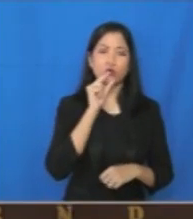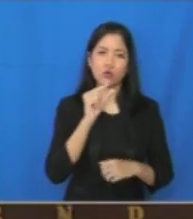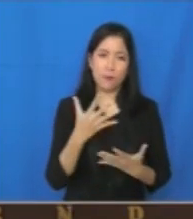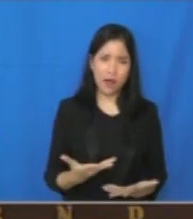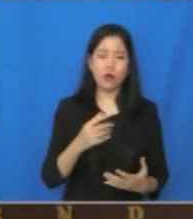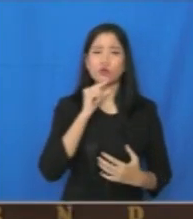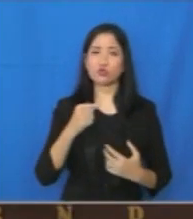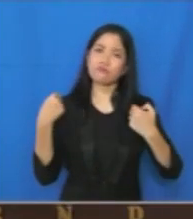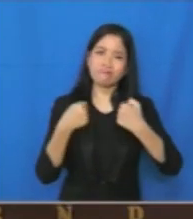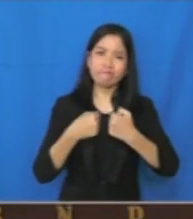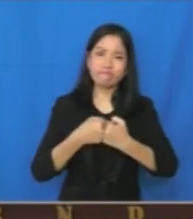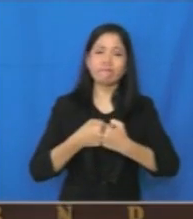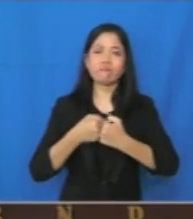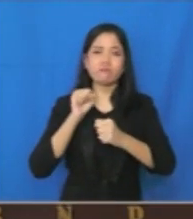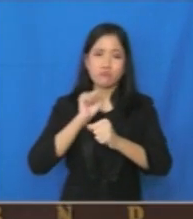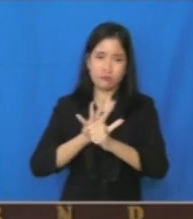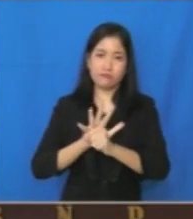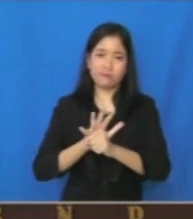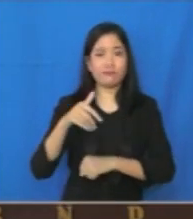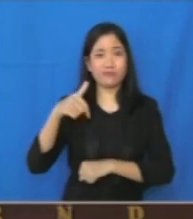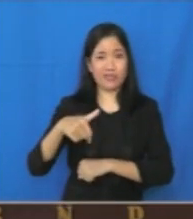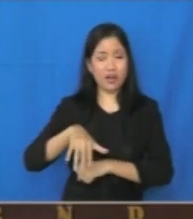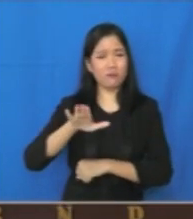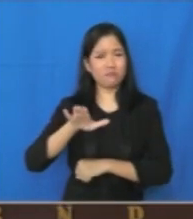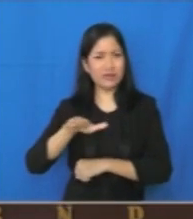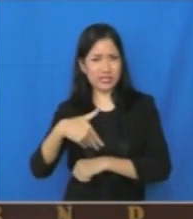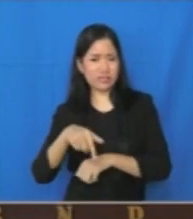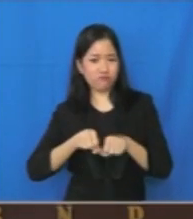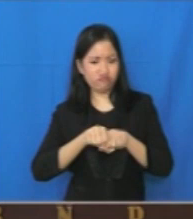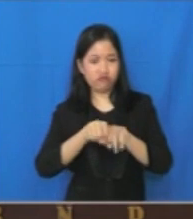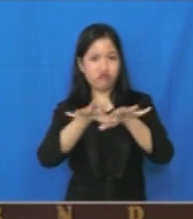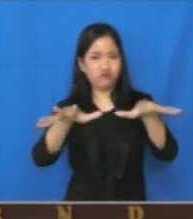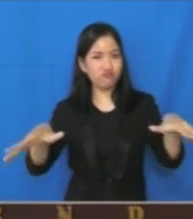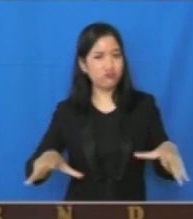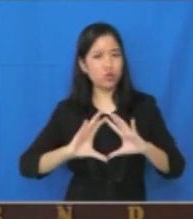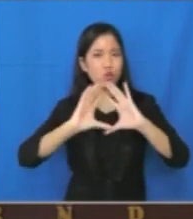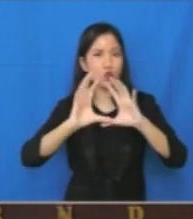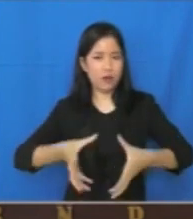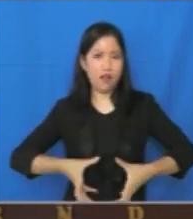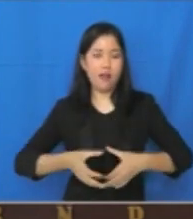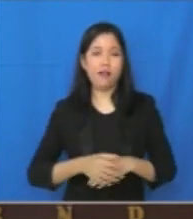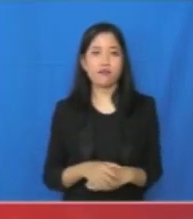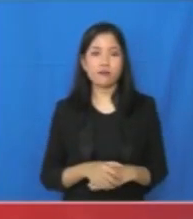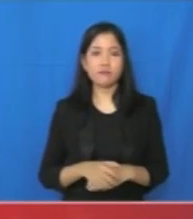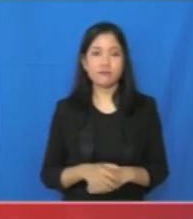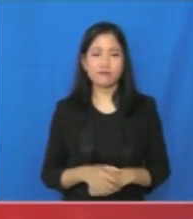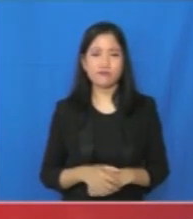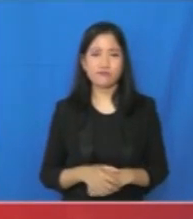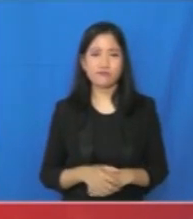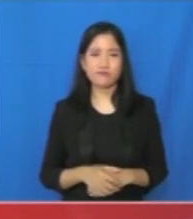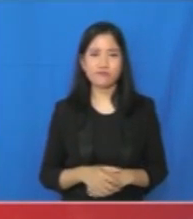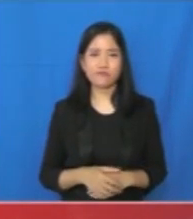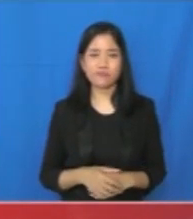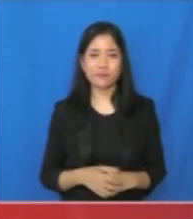Hai dan kita dengarkan bersama update coffee 19 hari ini akan sampaikan langsung oleh Ahmad Suryanto cara